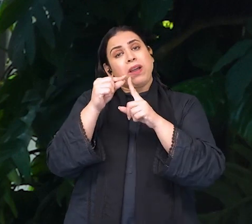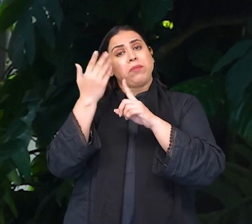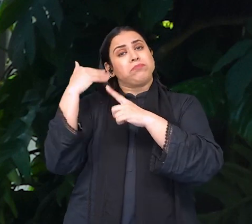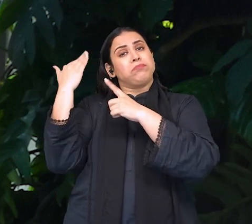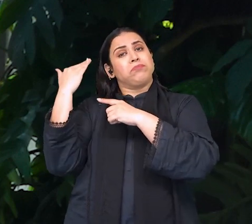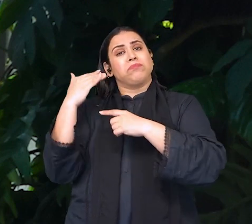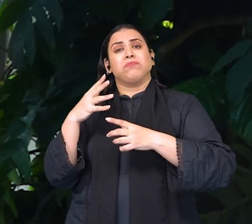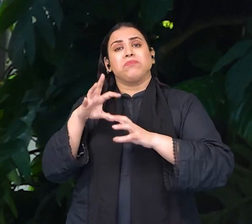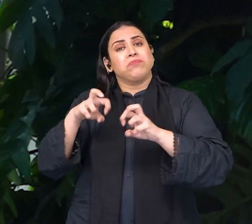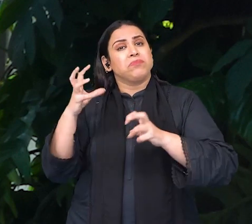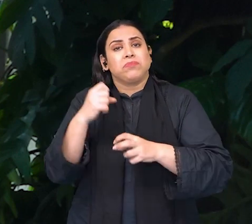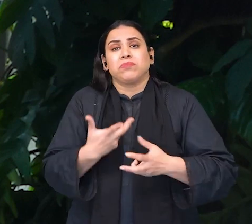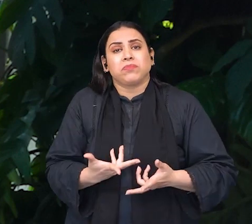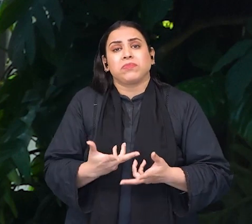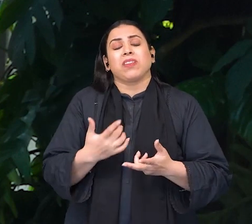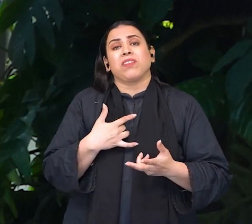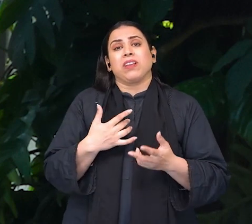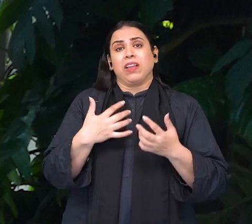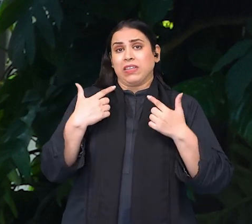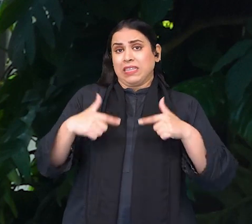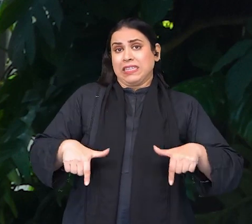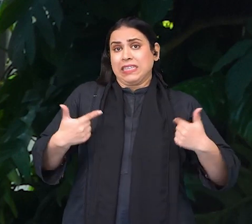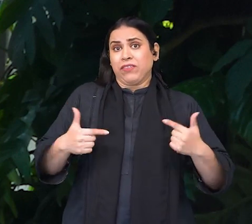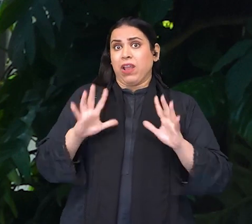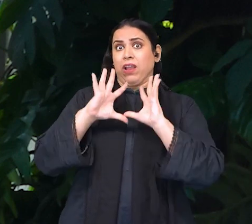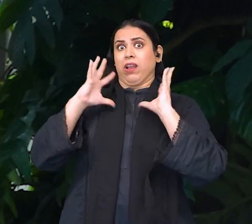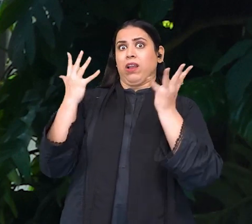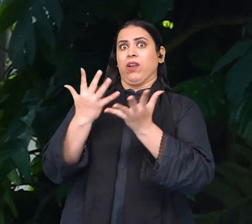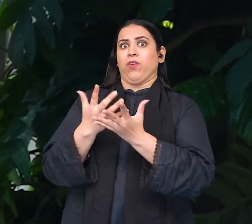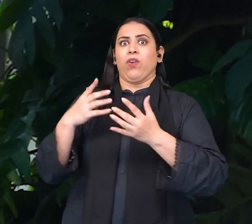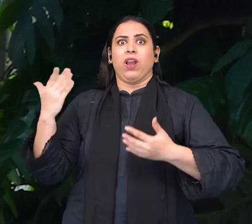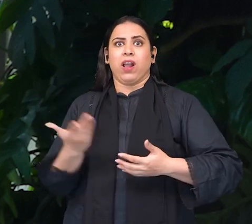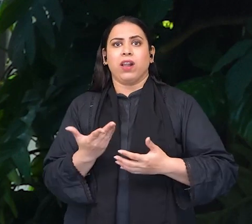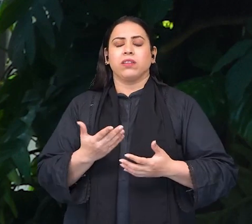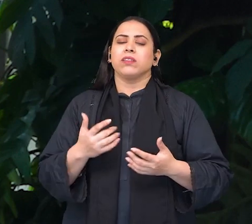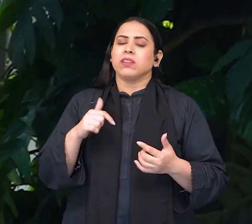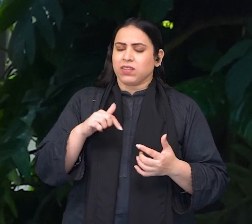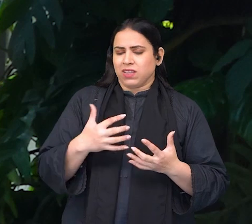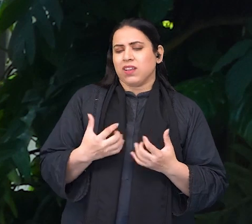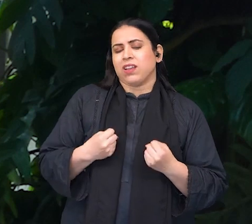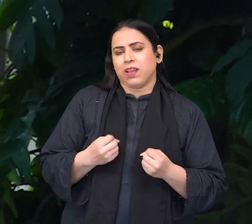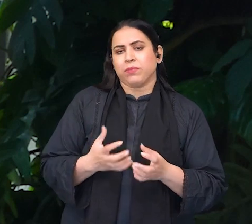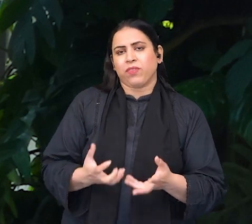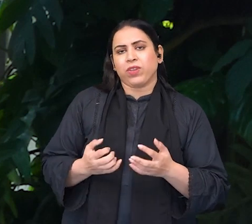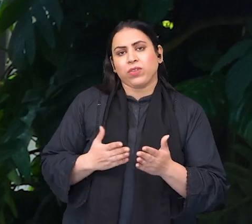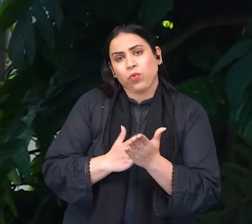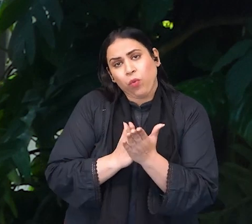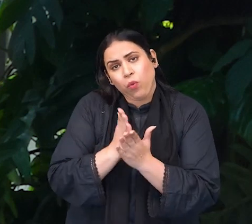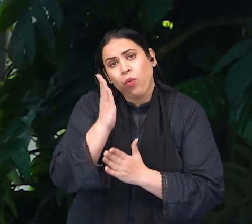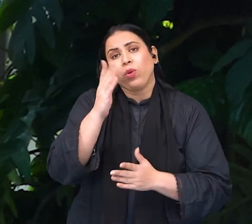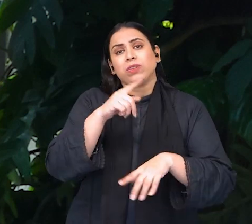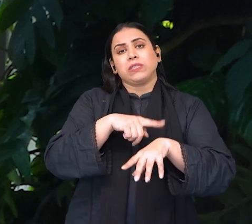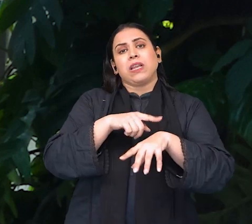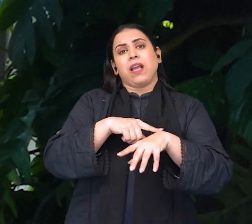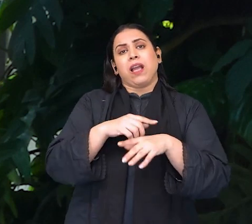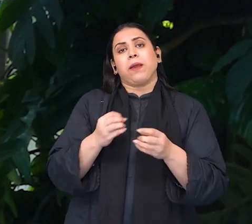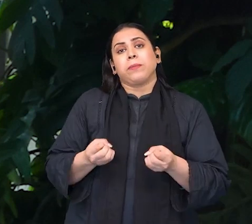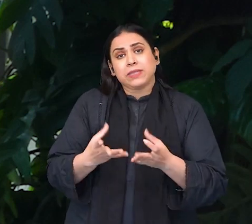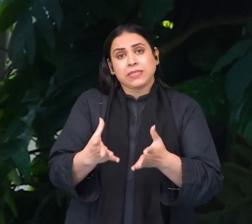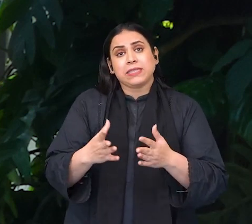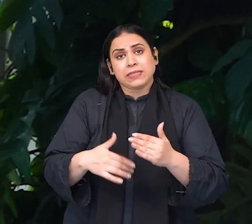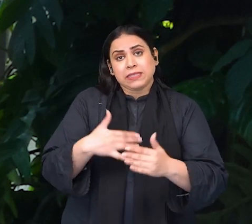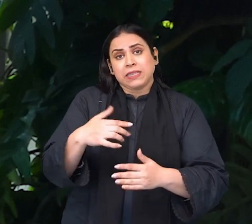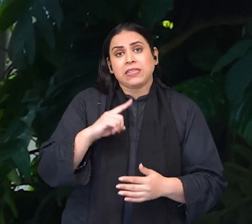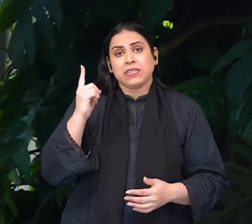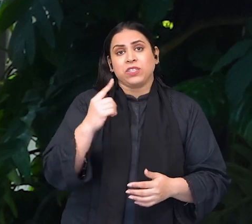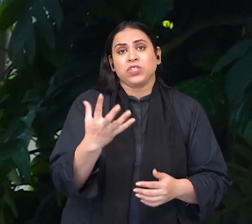में बहुत पहले एड्रेस कर लेना चाहिए था. वी आर लिविंग इन अ वेरी एडवांस्ड वर्ल्ड, बट अभी भी वी हैव अ वेरी लॉन्ग वे टू गो, एंड इट्स टाइम दैट